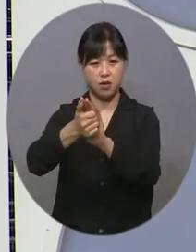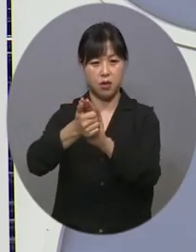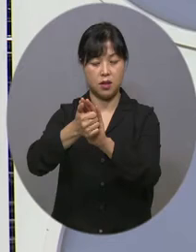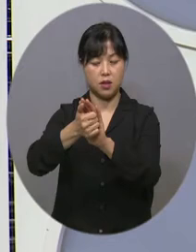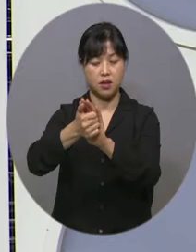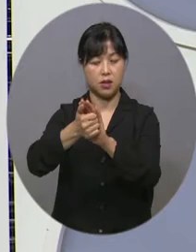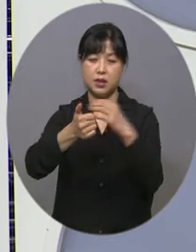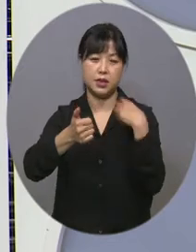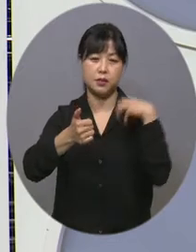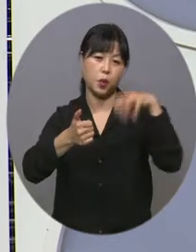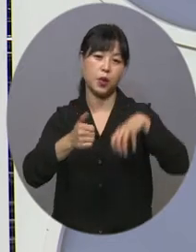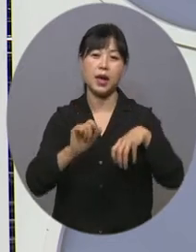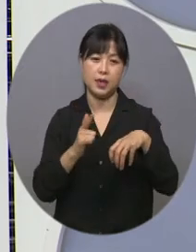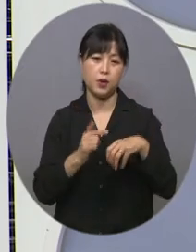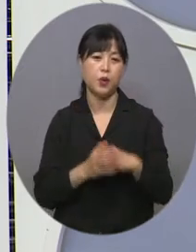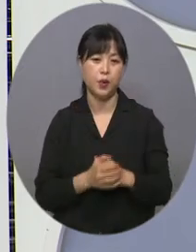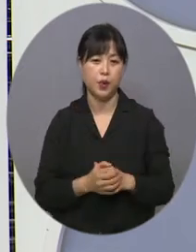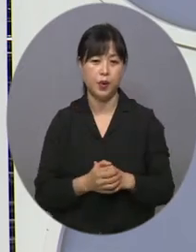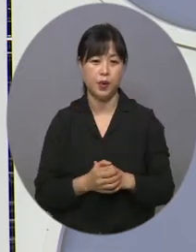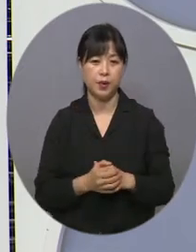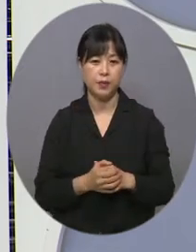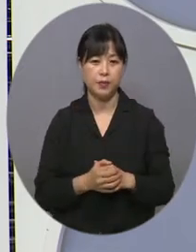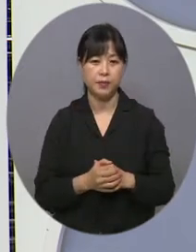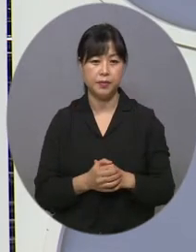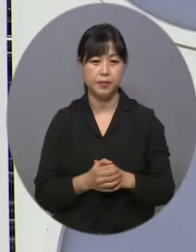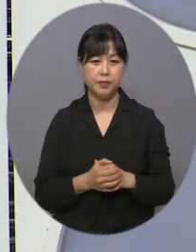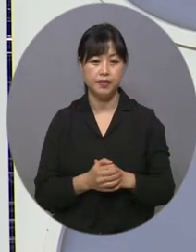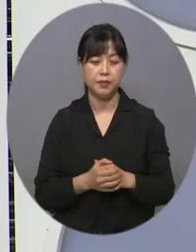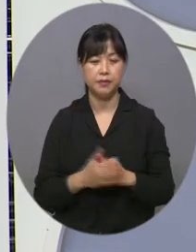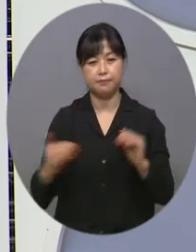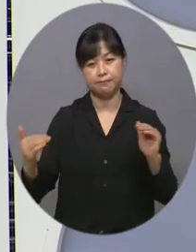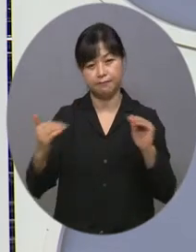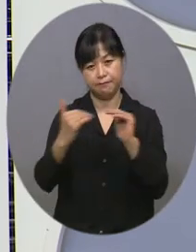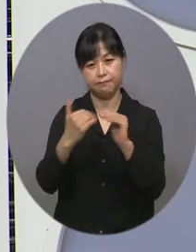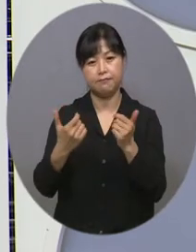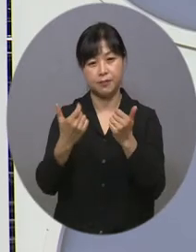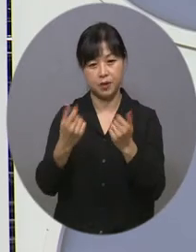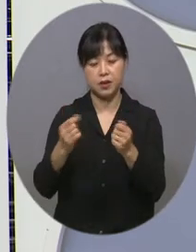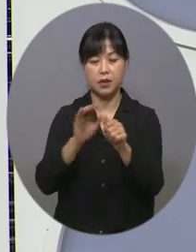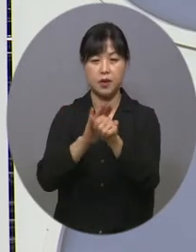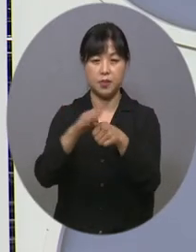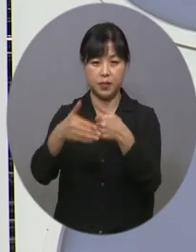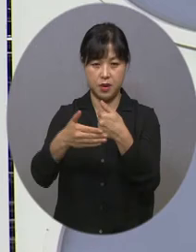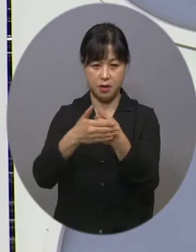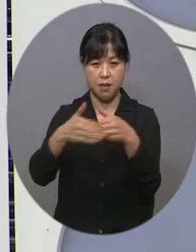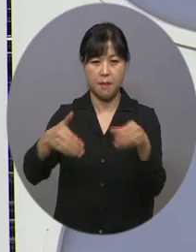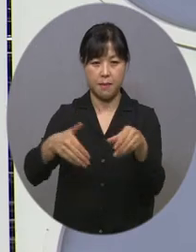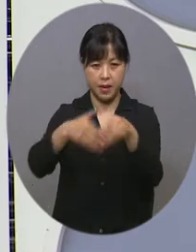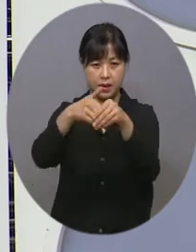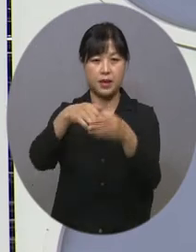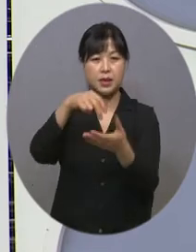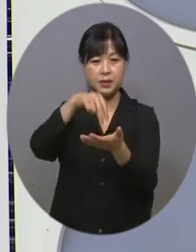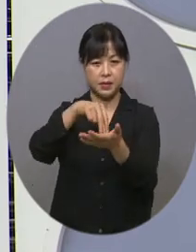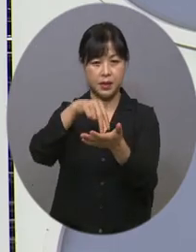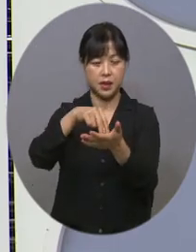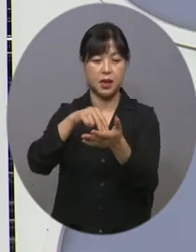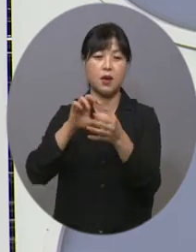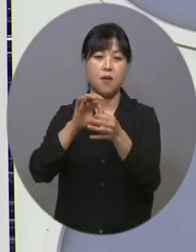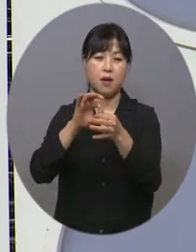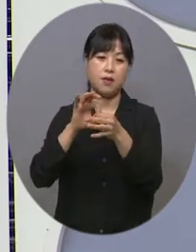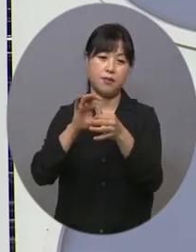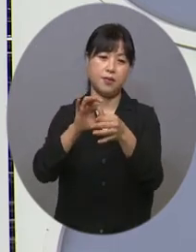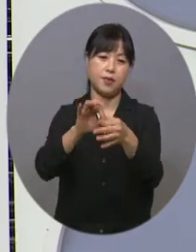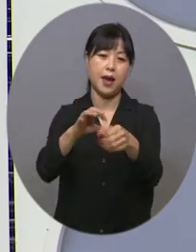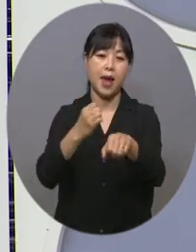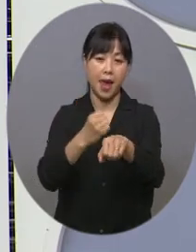예. 주로 저희들은 이제 동등한 그 하나의 그 협력 파트너로서 관계를 구축해 나가는 게